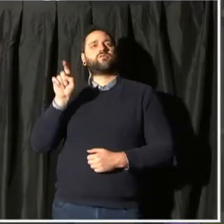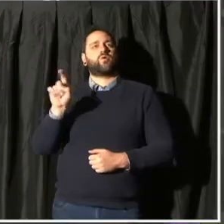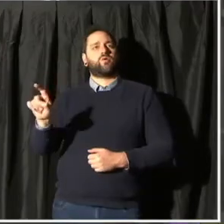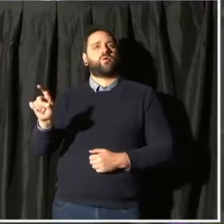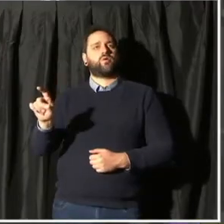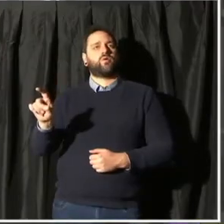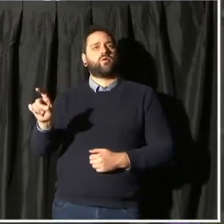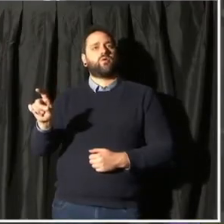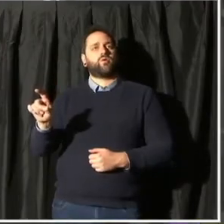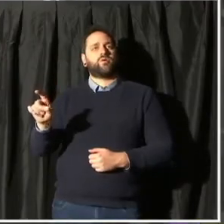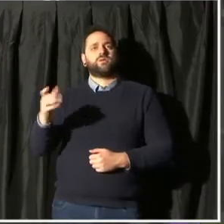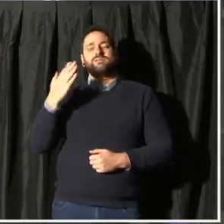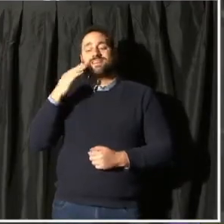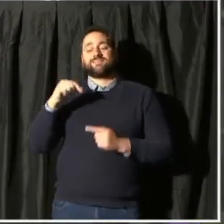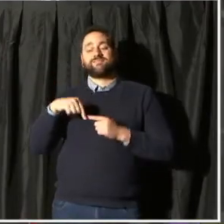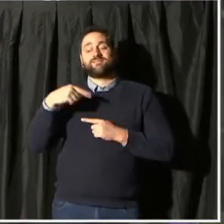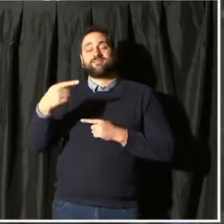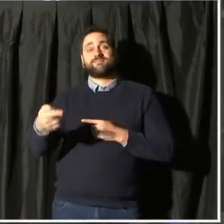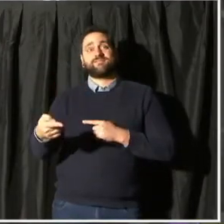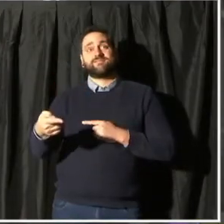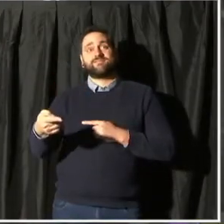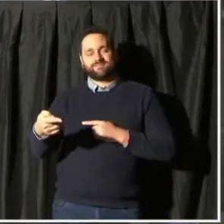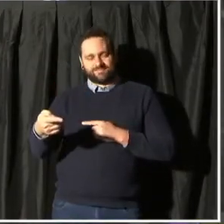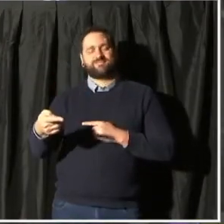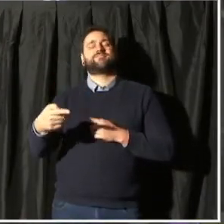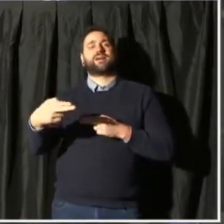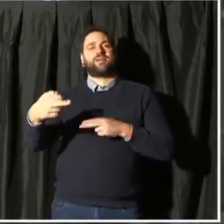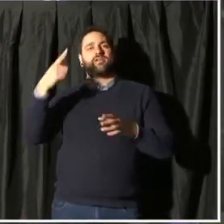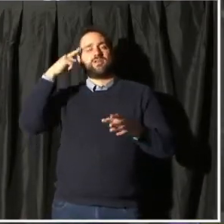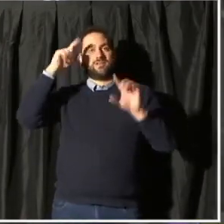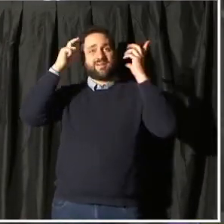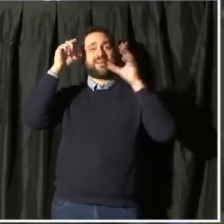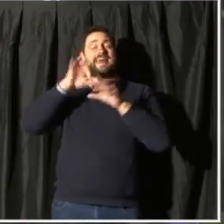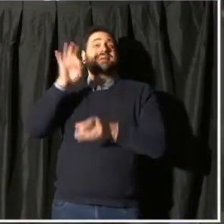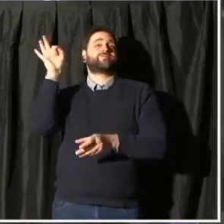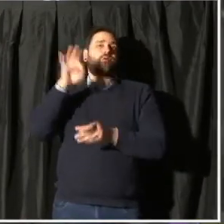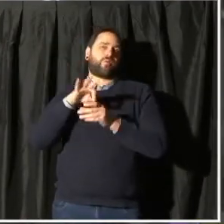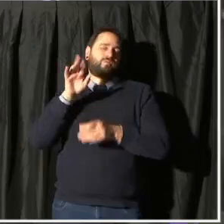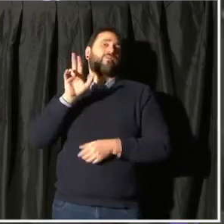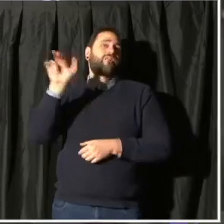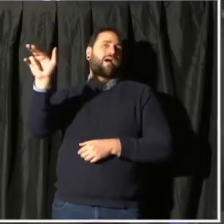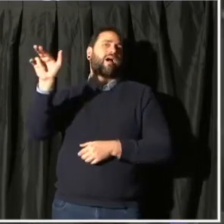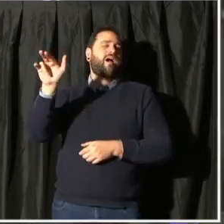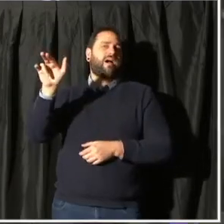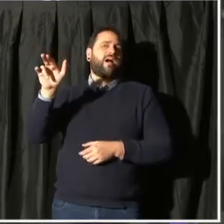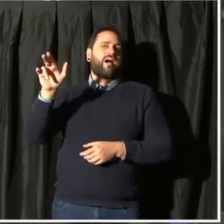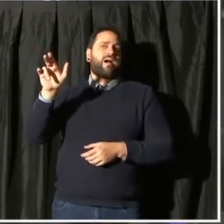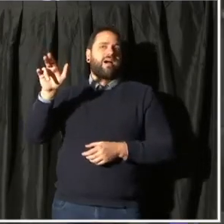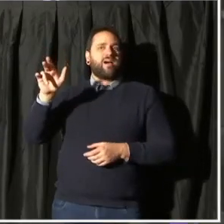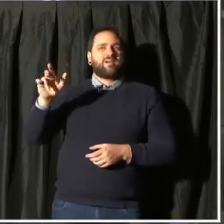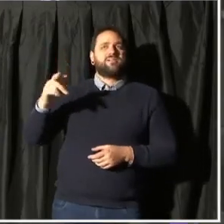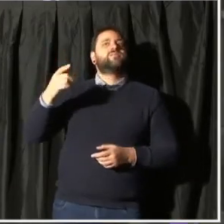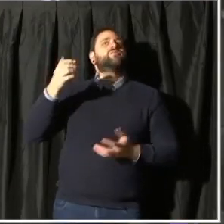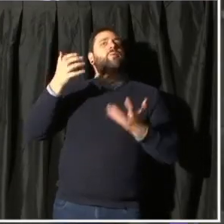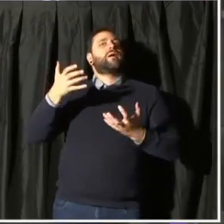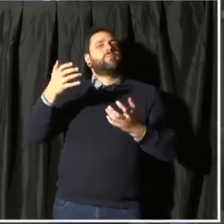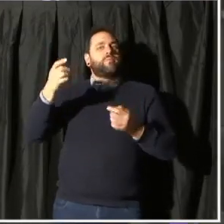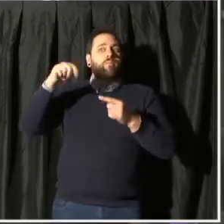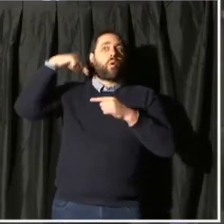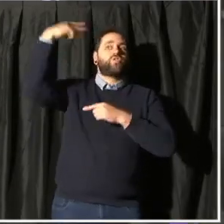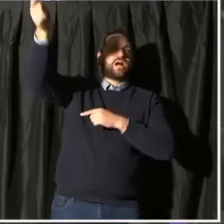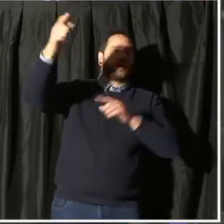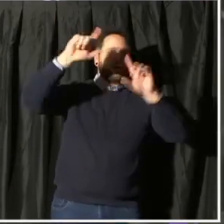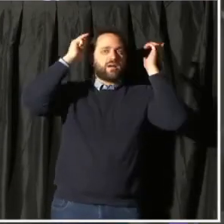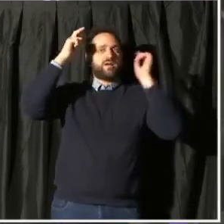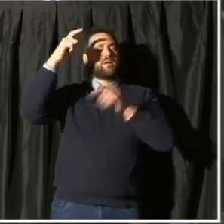là que comme chacun sait si vous êtes présents aujourd'hui qu'est ce que tu attends toi du prochain président de la république mais je crois qu'on a